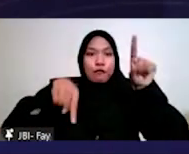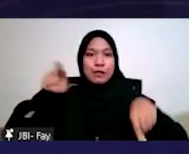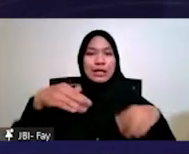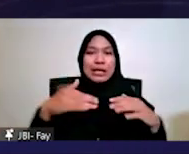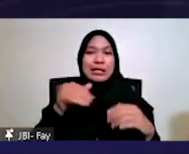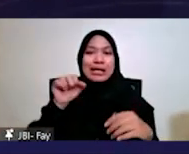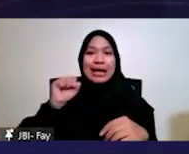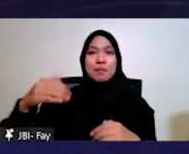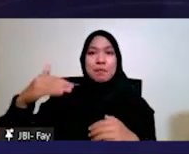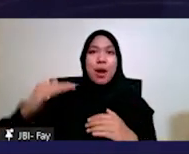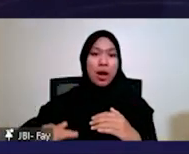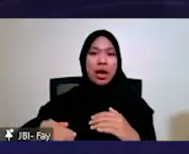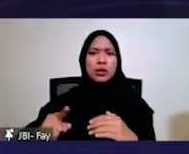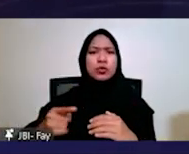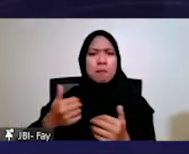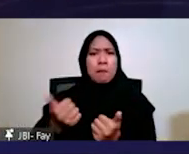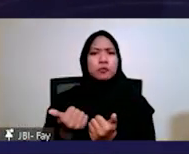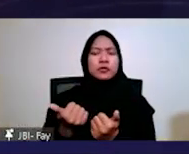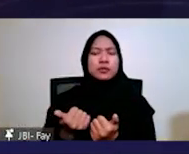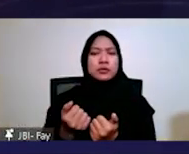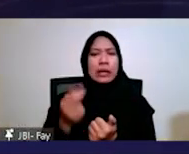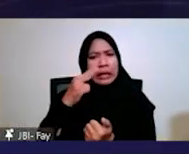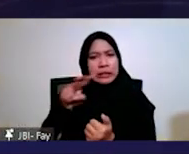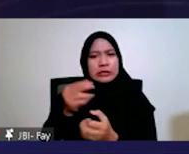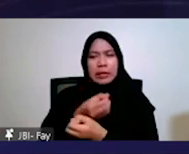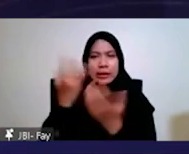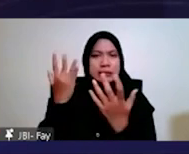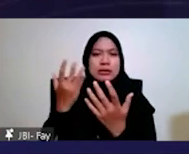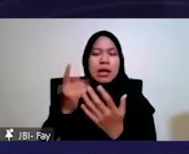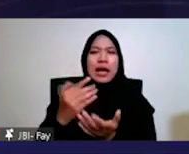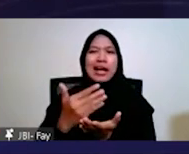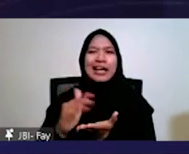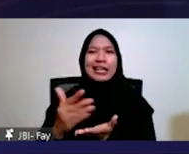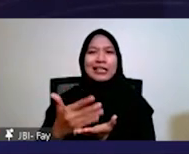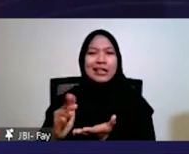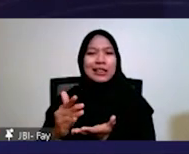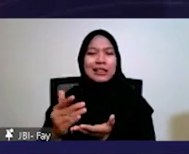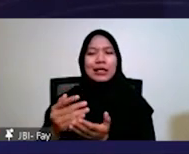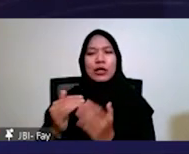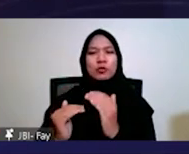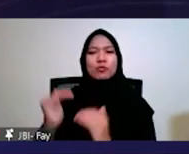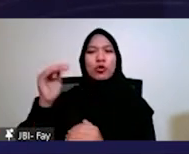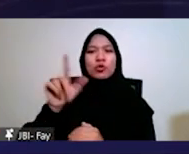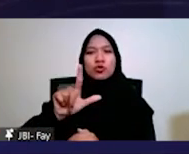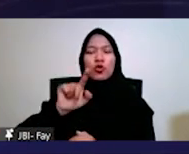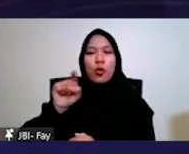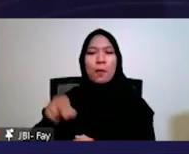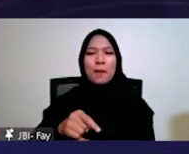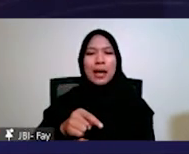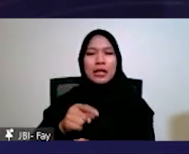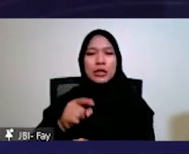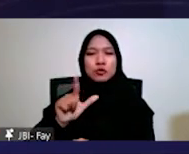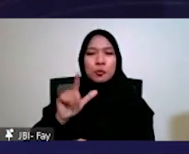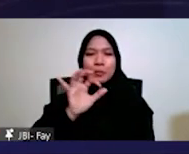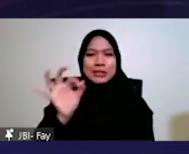bagus itu Kelihatan sekali atau kredit itulah tumbuh 10,7 persen itu cukup tinggi